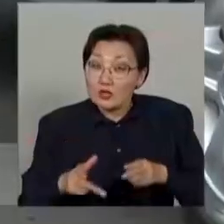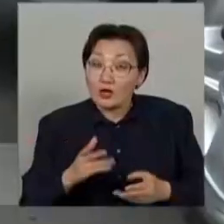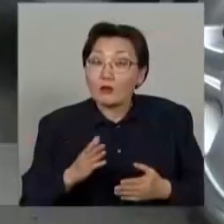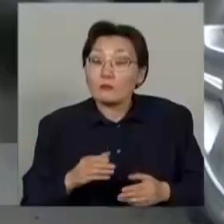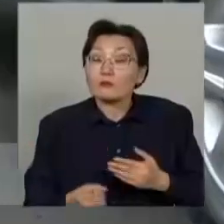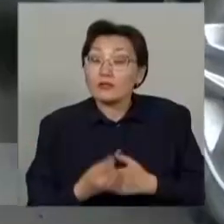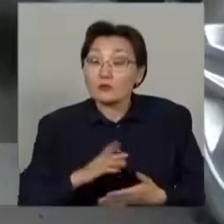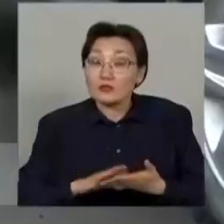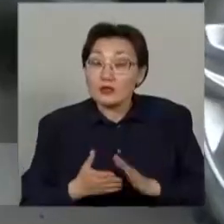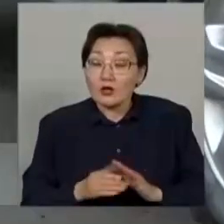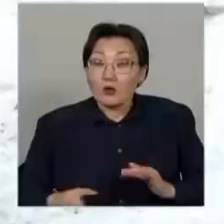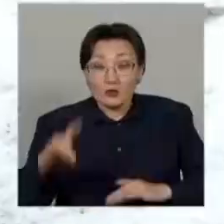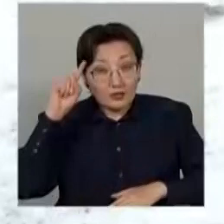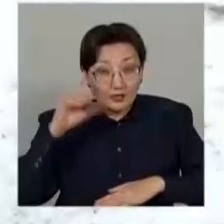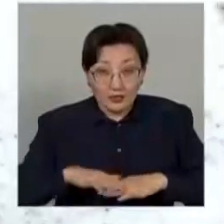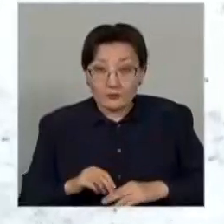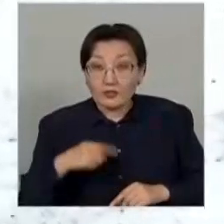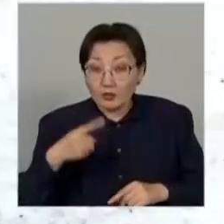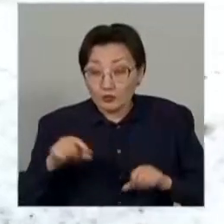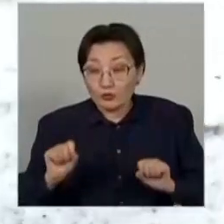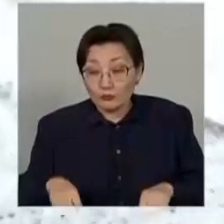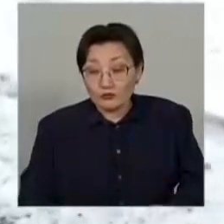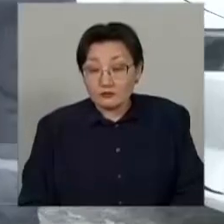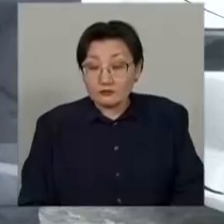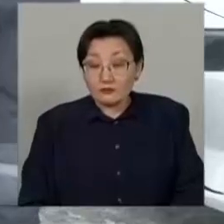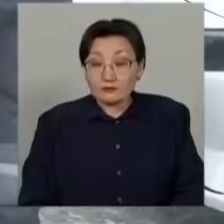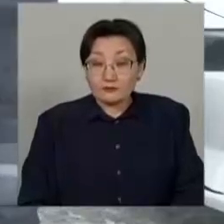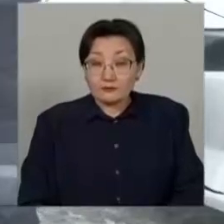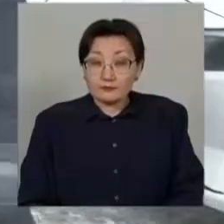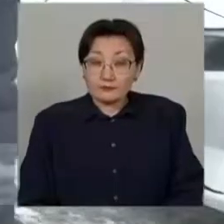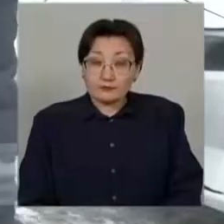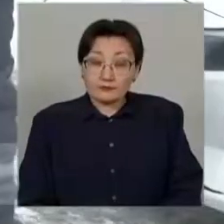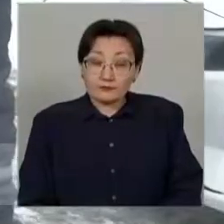олар аудан әкімдігіне жүгіне алады. Оразай Нұртайұлы, Рашидин Якупов, Алматы телеарнасы.